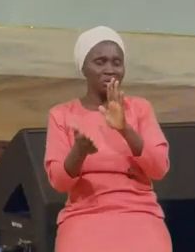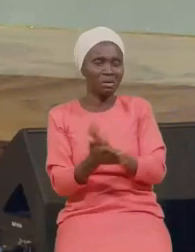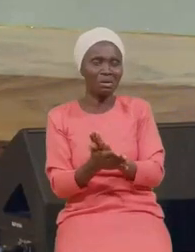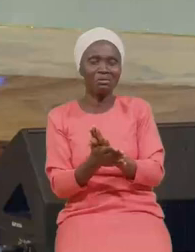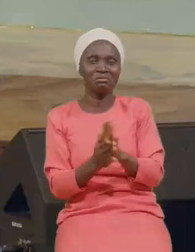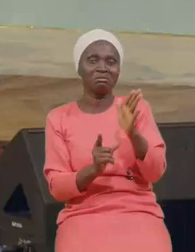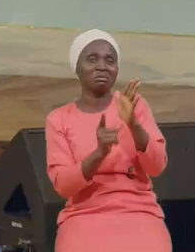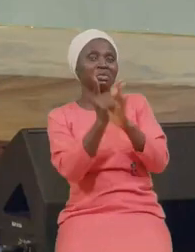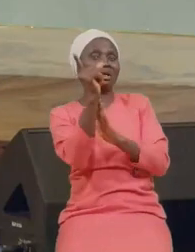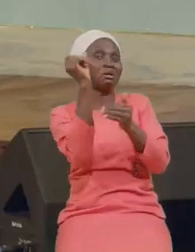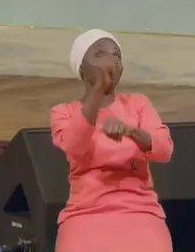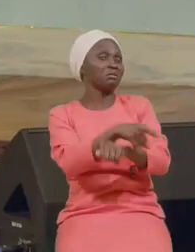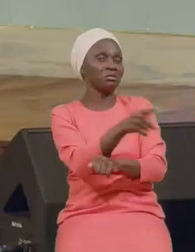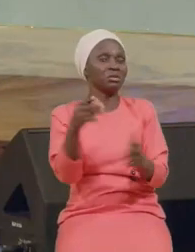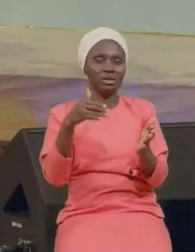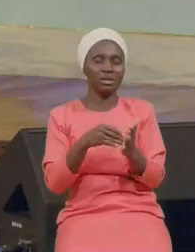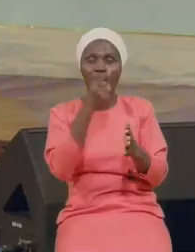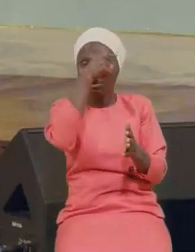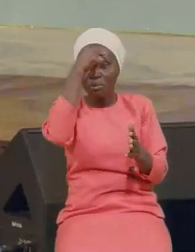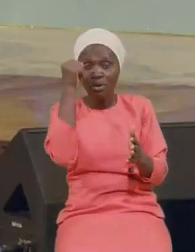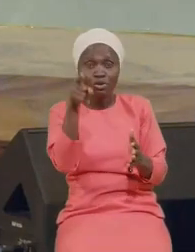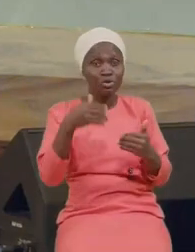qui qui